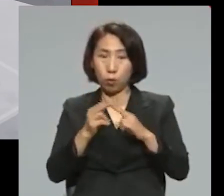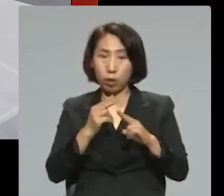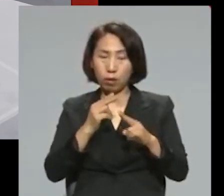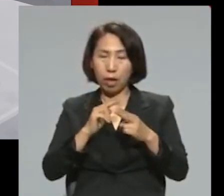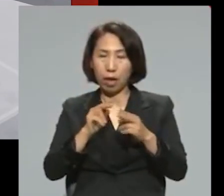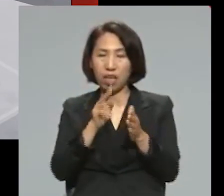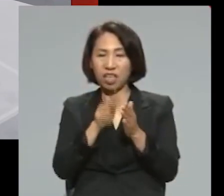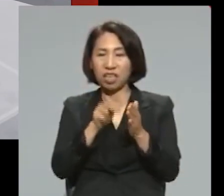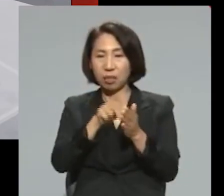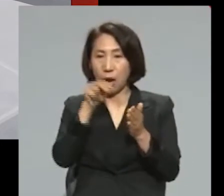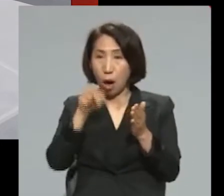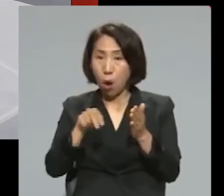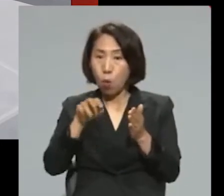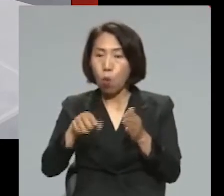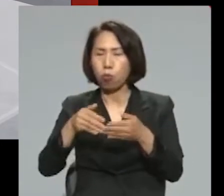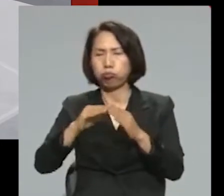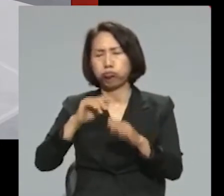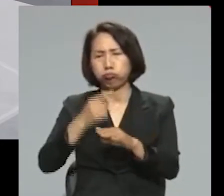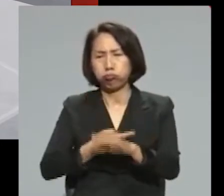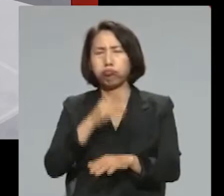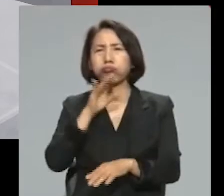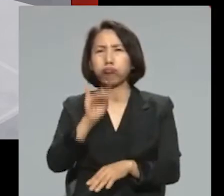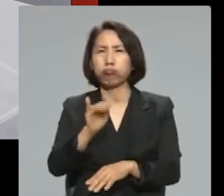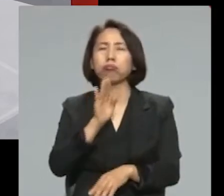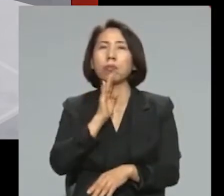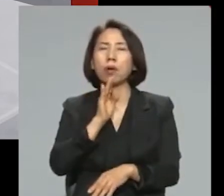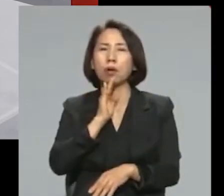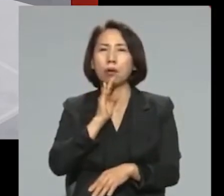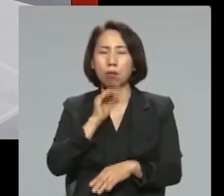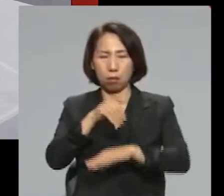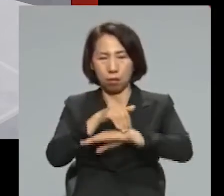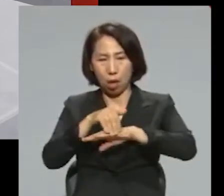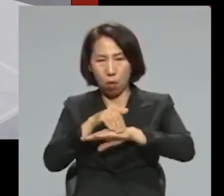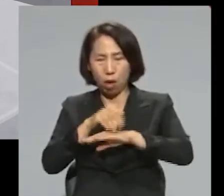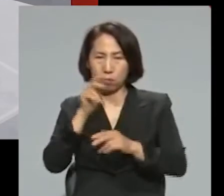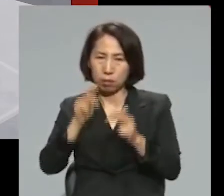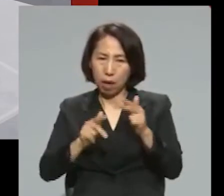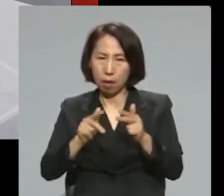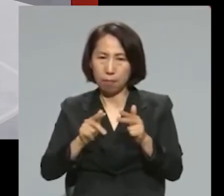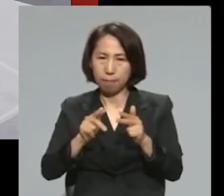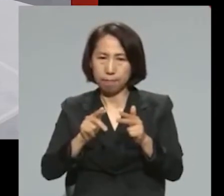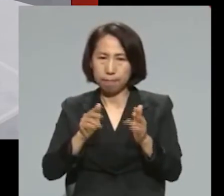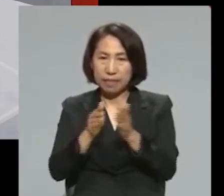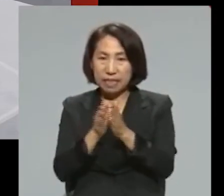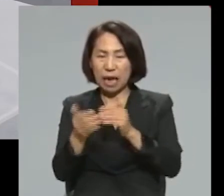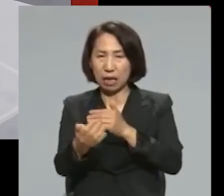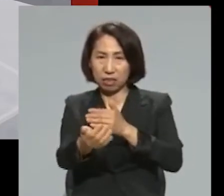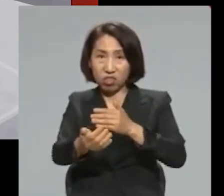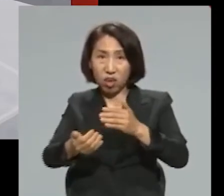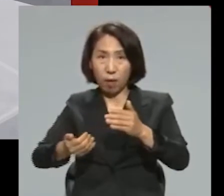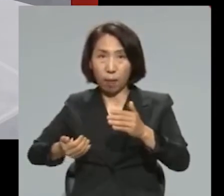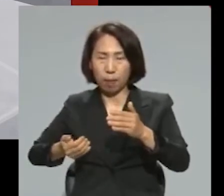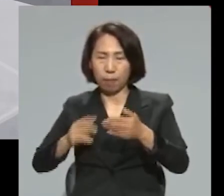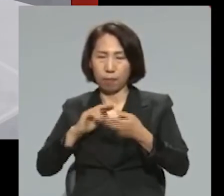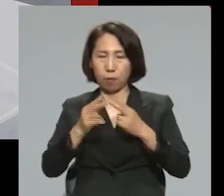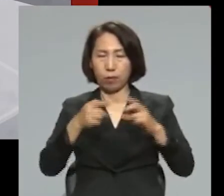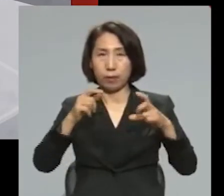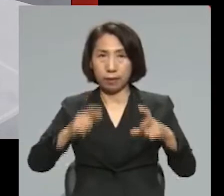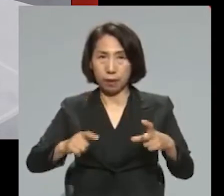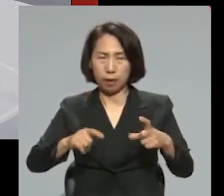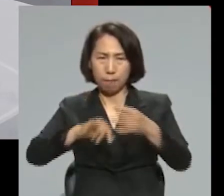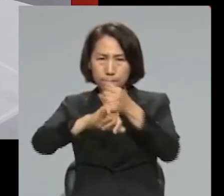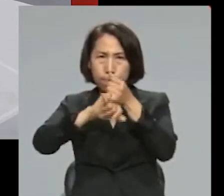것은 당연한 일입니다. 실시 설계 등 사업이 본 궤도에 오르기 전에 우리 고령 지역에